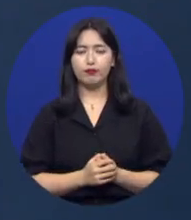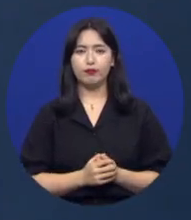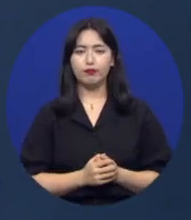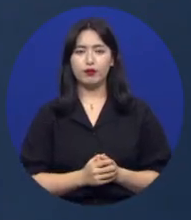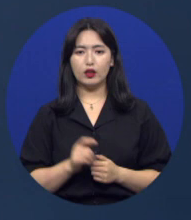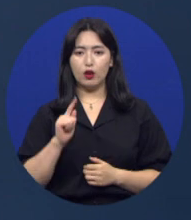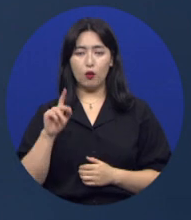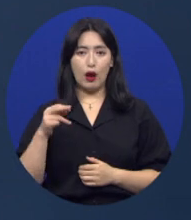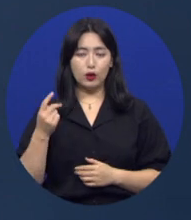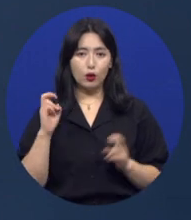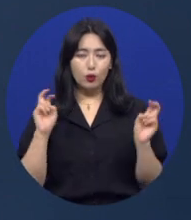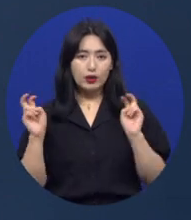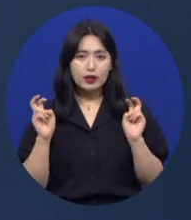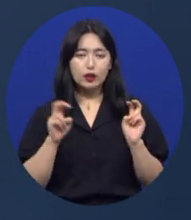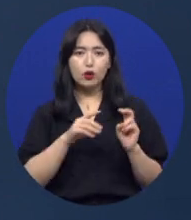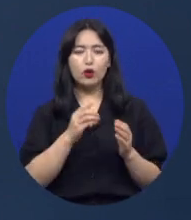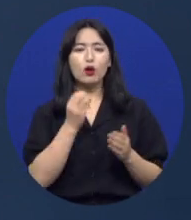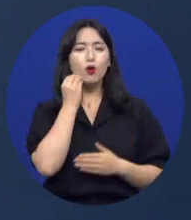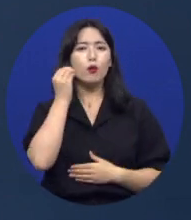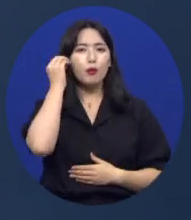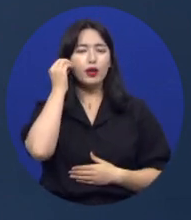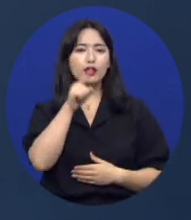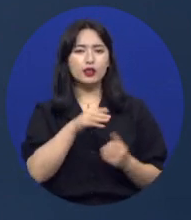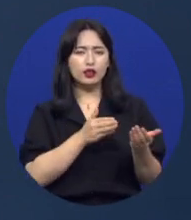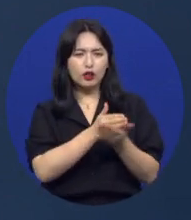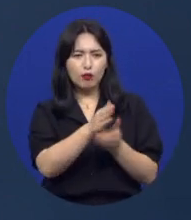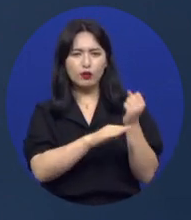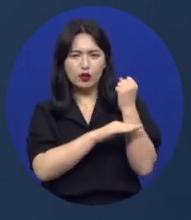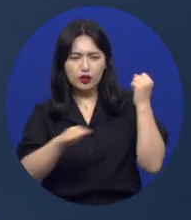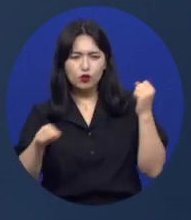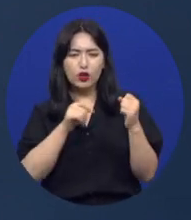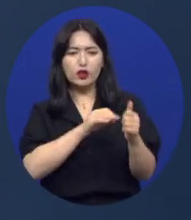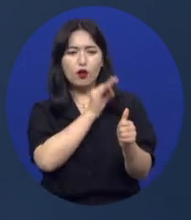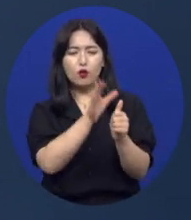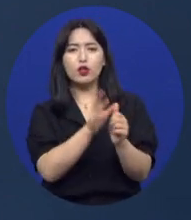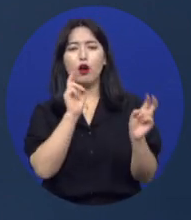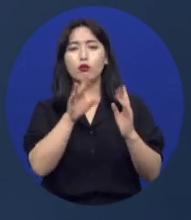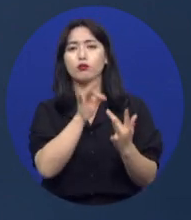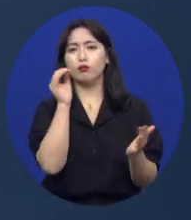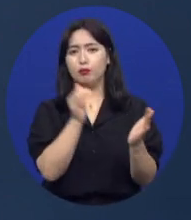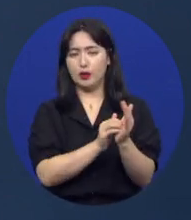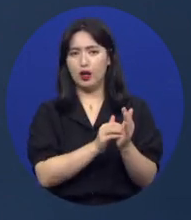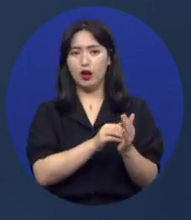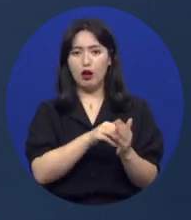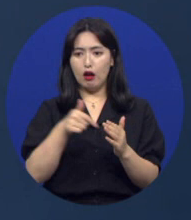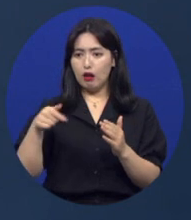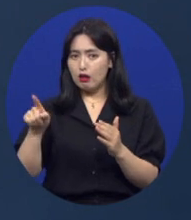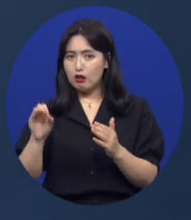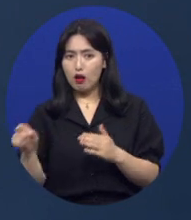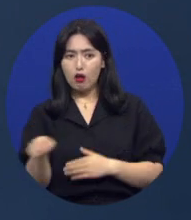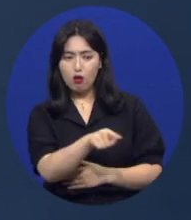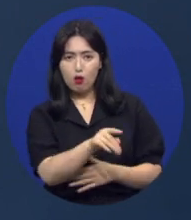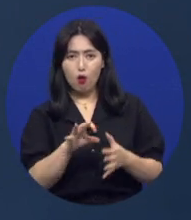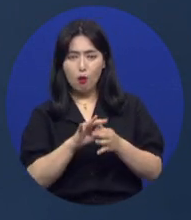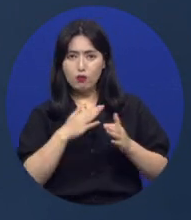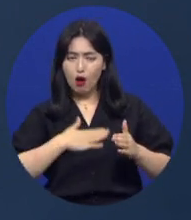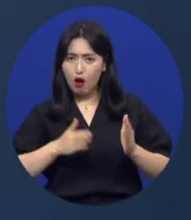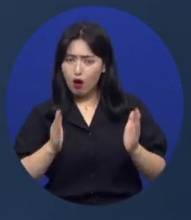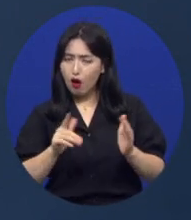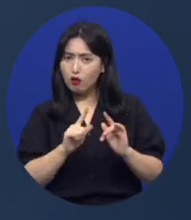광동제약 또 온라인 유통 전문성을 기준으로 위탁 업체를 선정했다 며 강시와 해당업체 연관성을 알지 못한다고